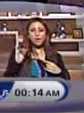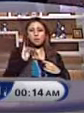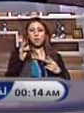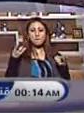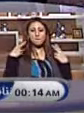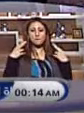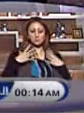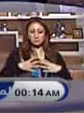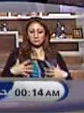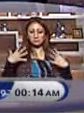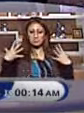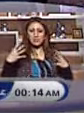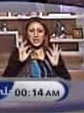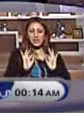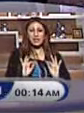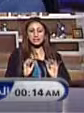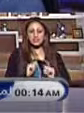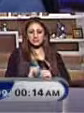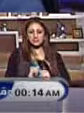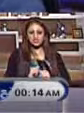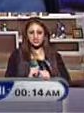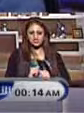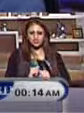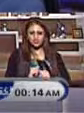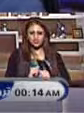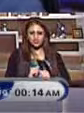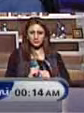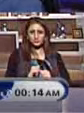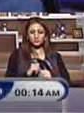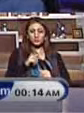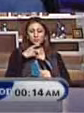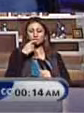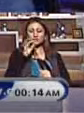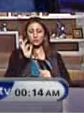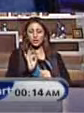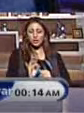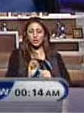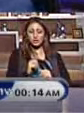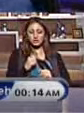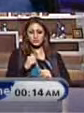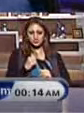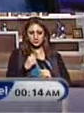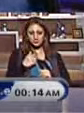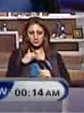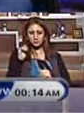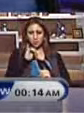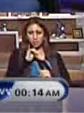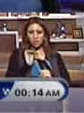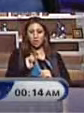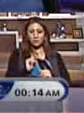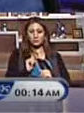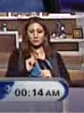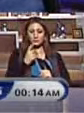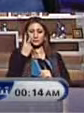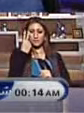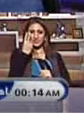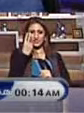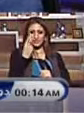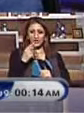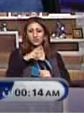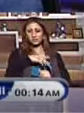صادقا فهذا كلام اديب وان كنت كاذبا فهذه خدعته اريب لا امرك ولا انهاك المهم بعت له الاثنين دول